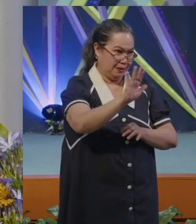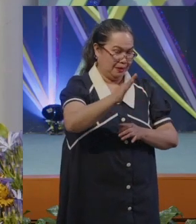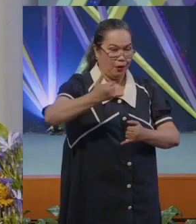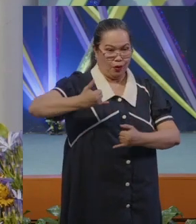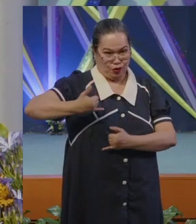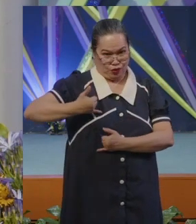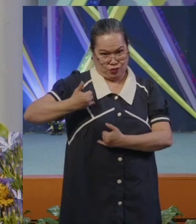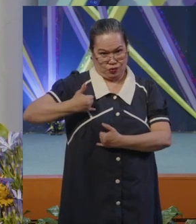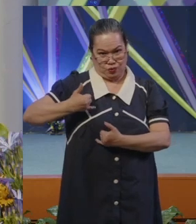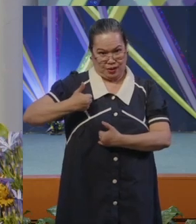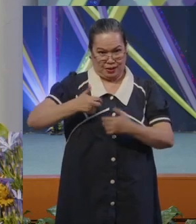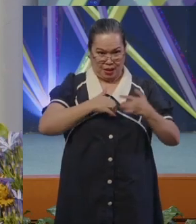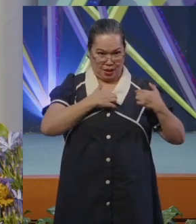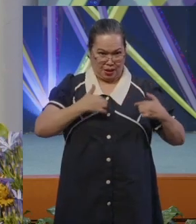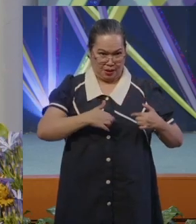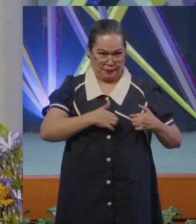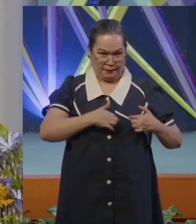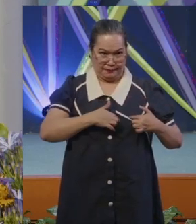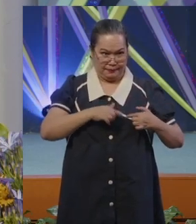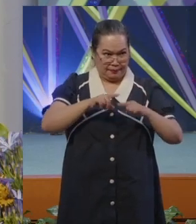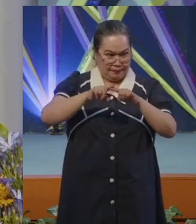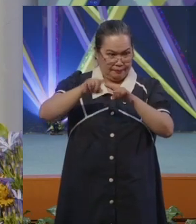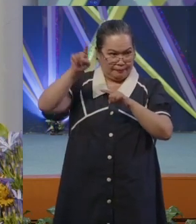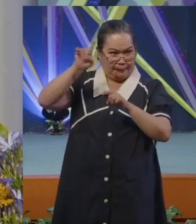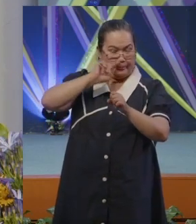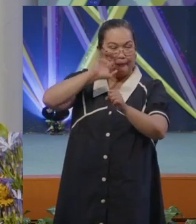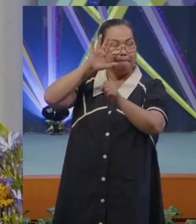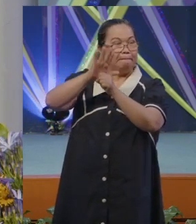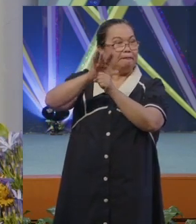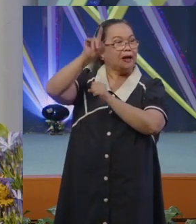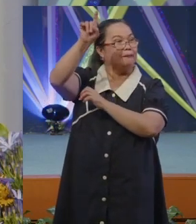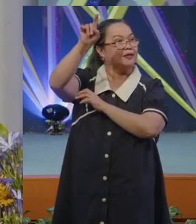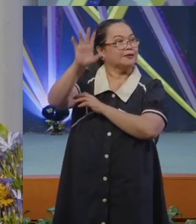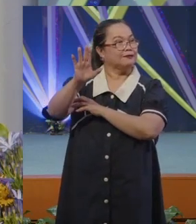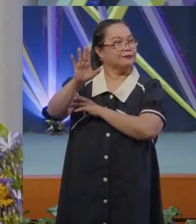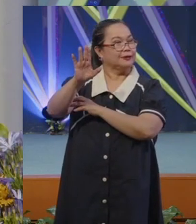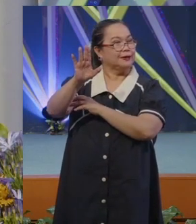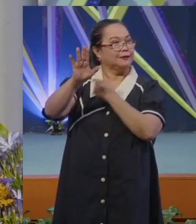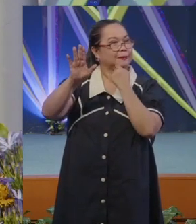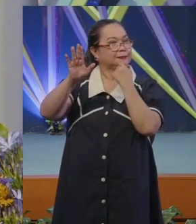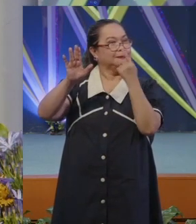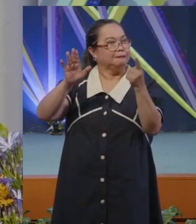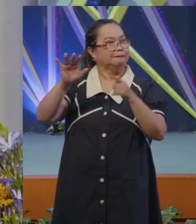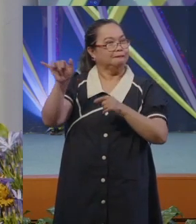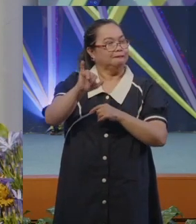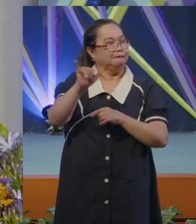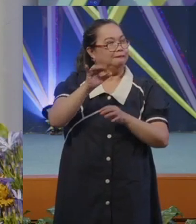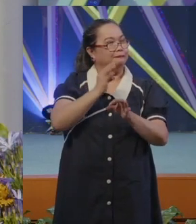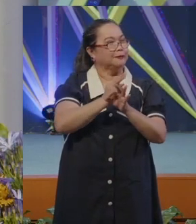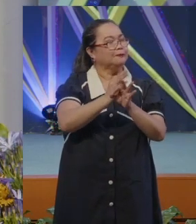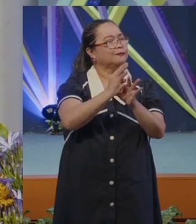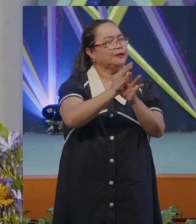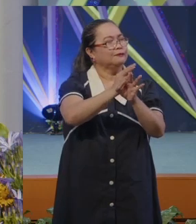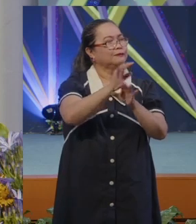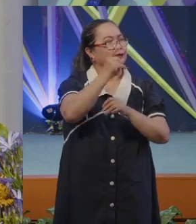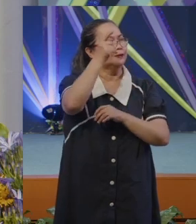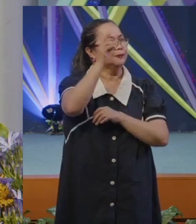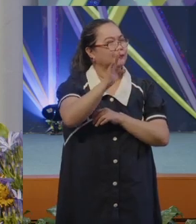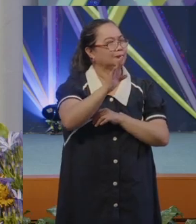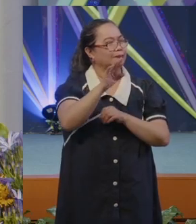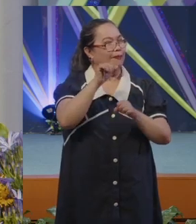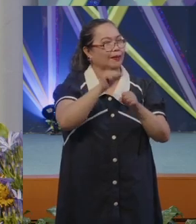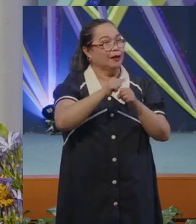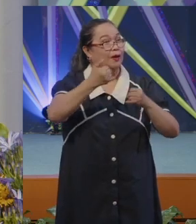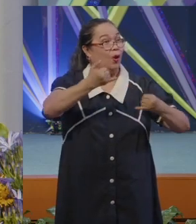Joshua. Nakasandig sa pangako ng Diyos. Nakabase sa ginawa na niyang katapatan sa nakaraan. So alam